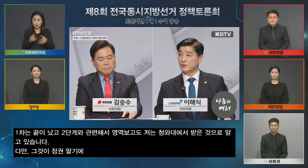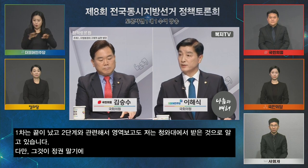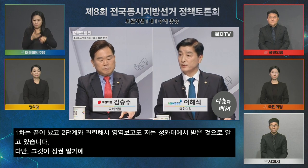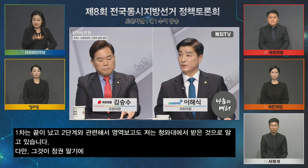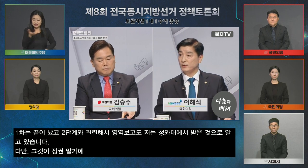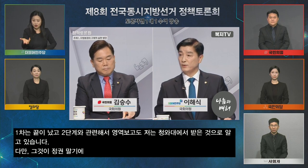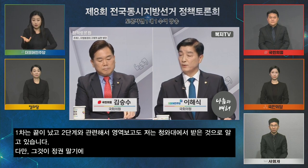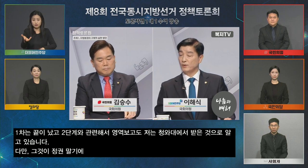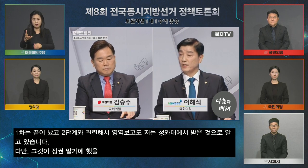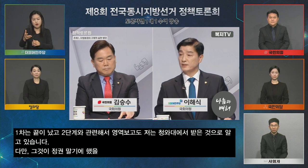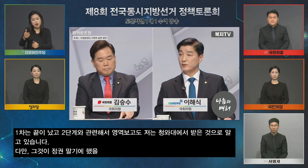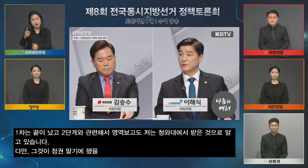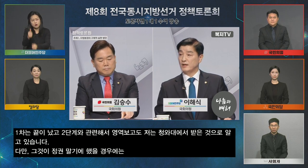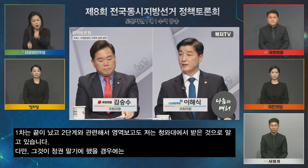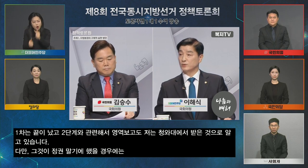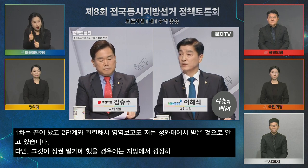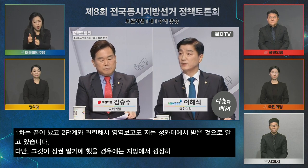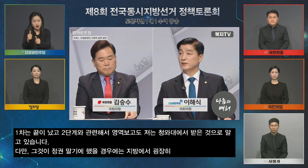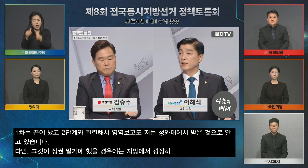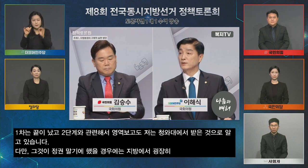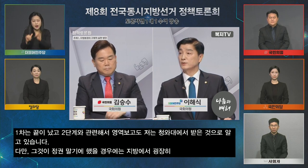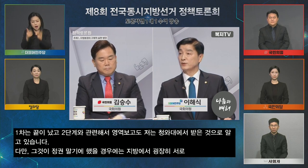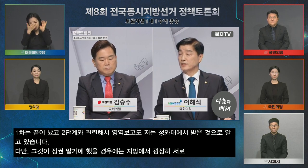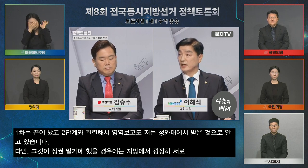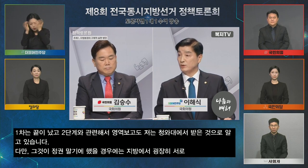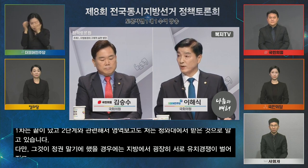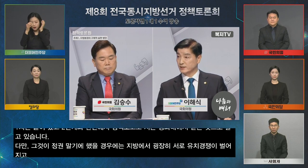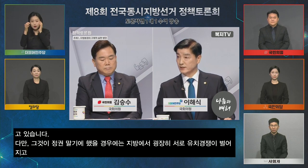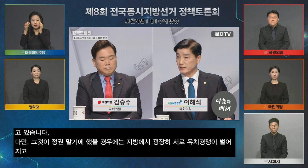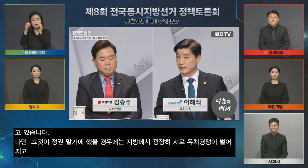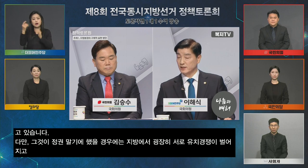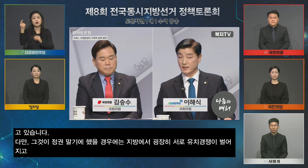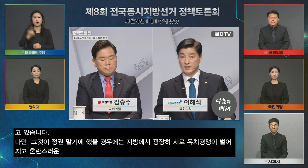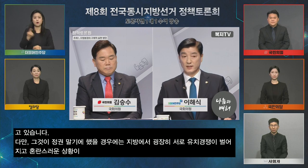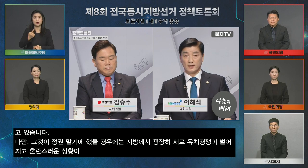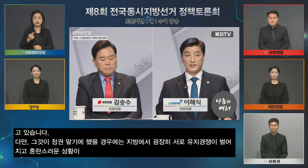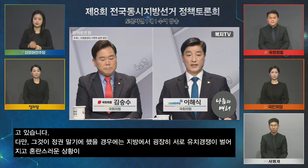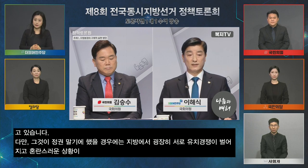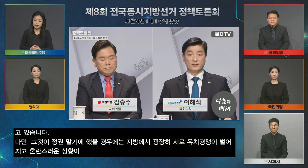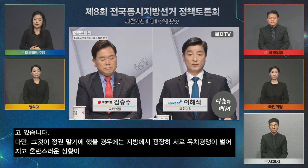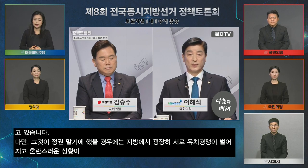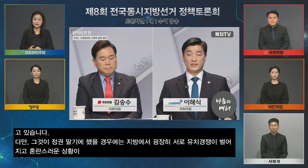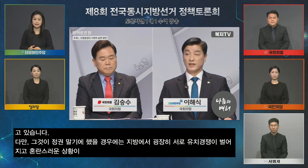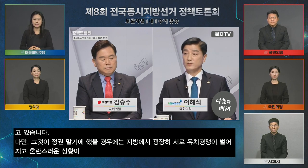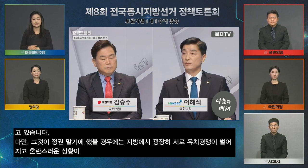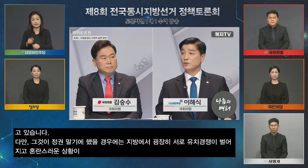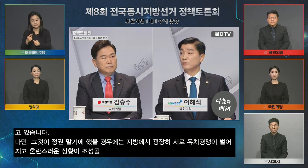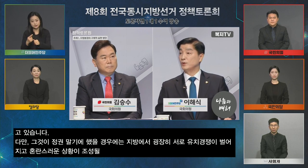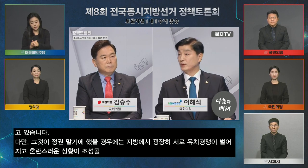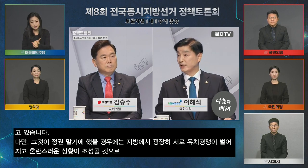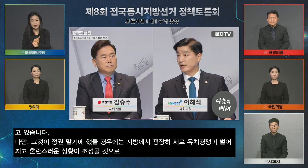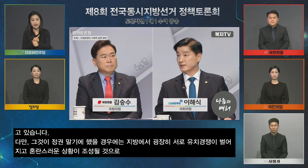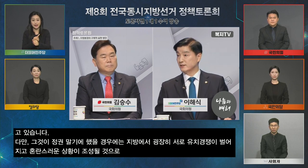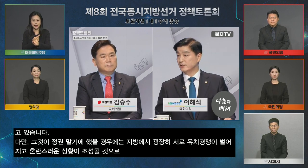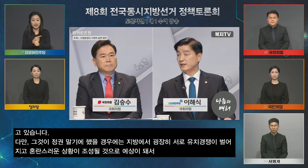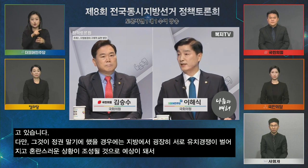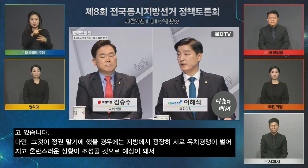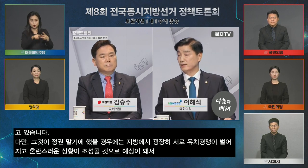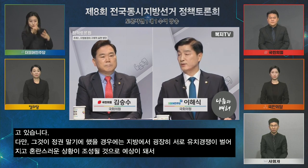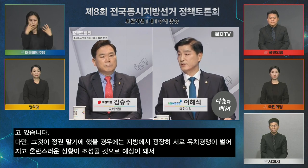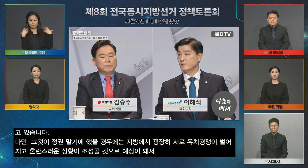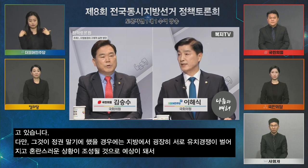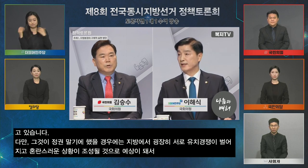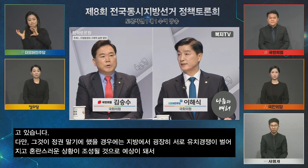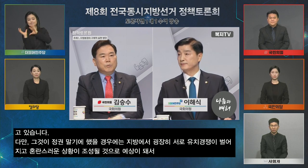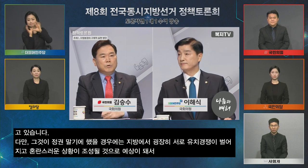경쟁이 벌어지고 혼란스러운 상황이 조성될 것으로 예상이 돼서 자연스럽게 차기 정부로 미뤘다. 저는 그렇게